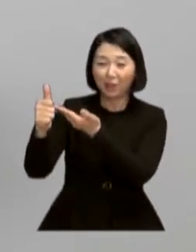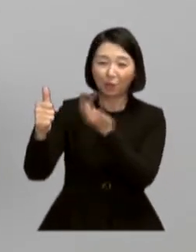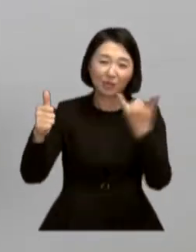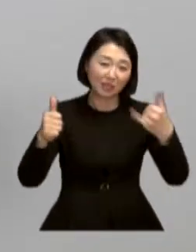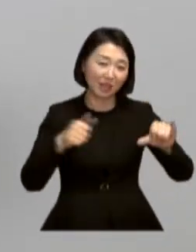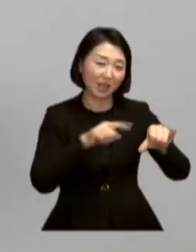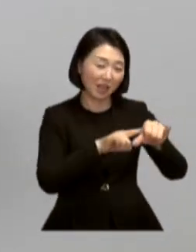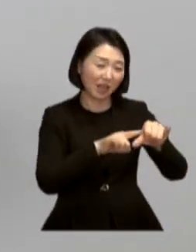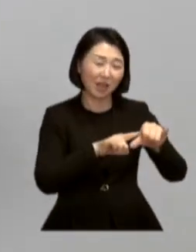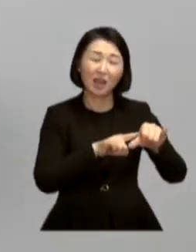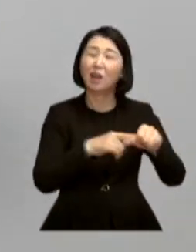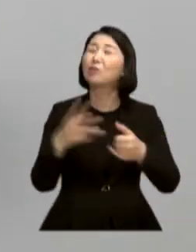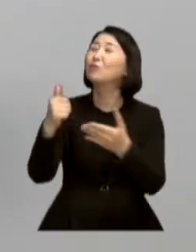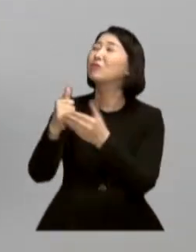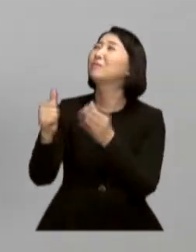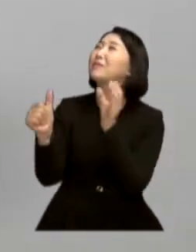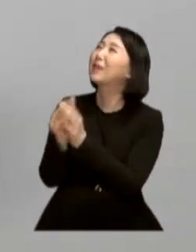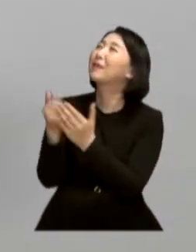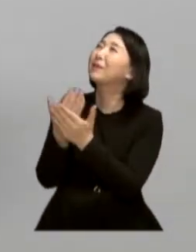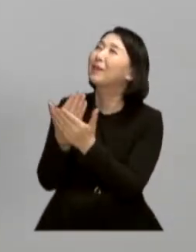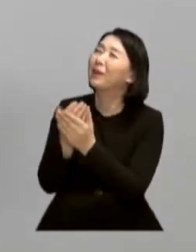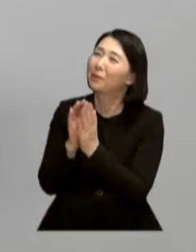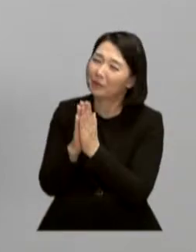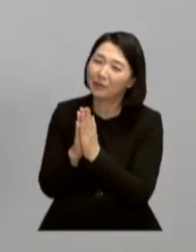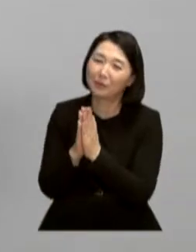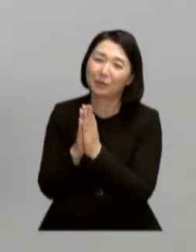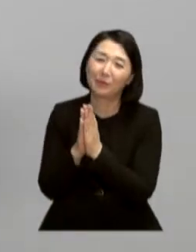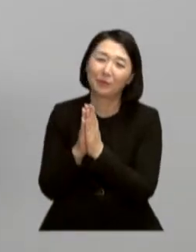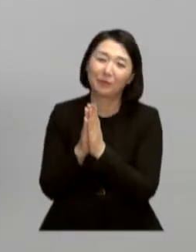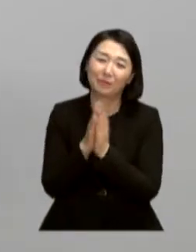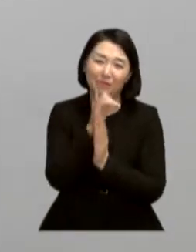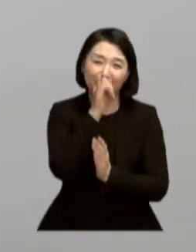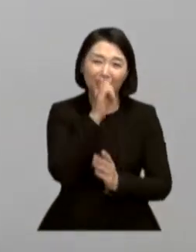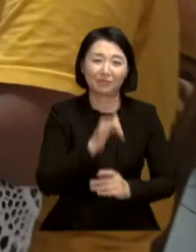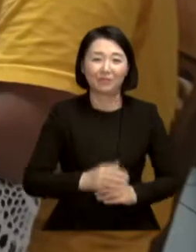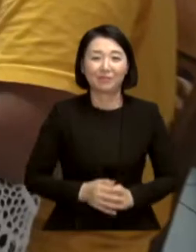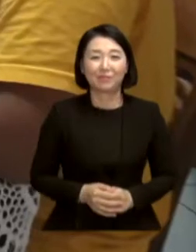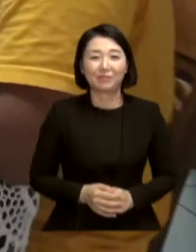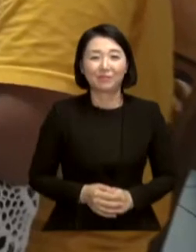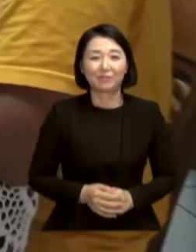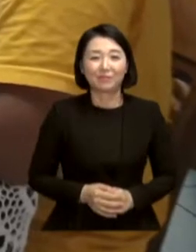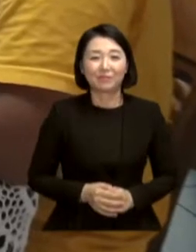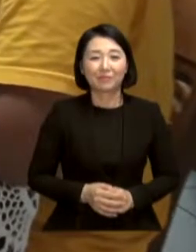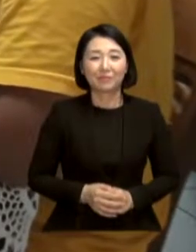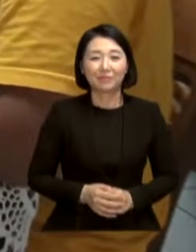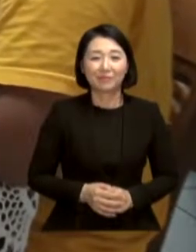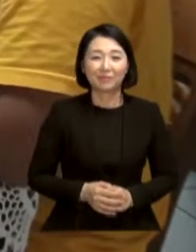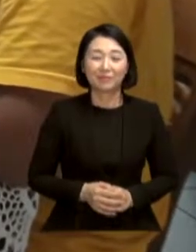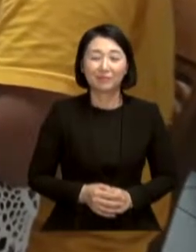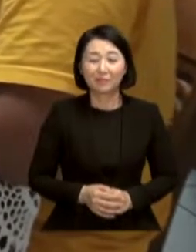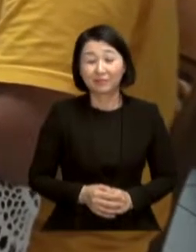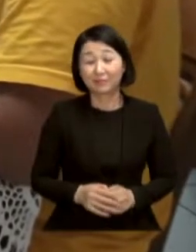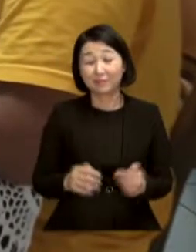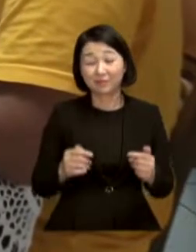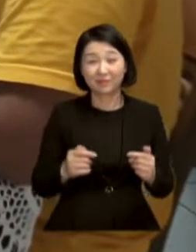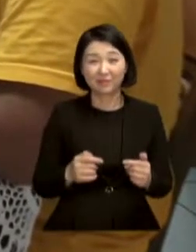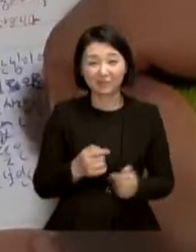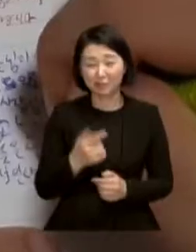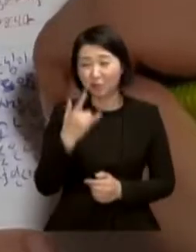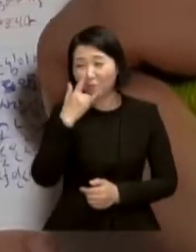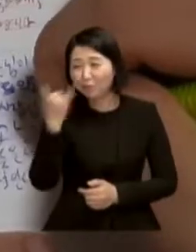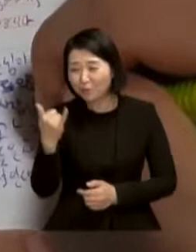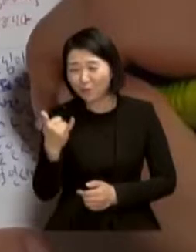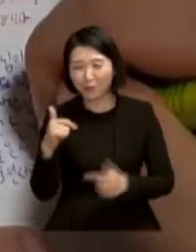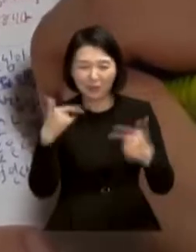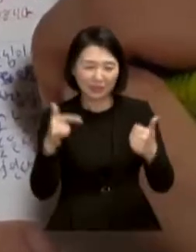아이들을 주님이 책임져 달라고 기도하고 있습니다. 늘 부족한 부모의